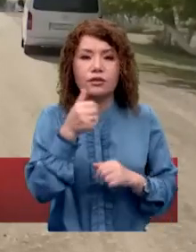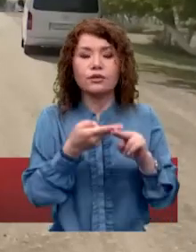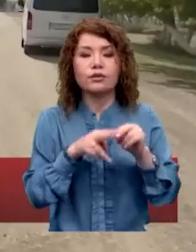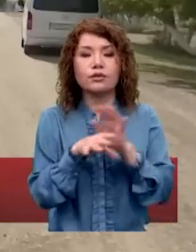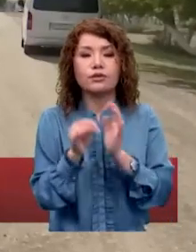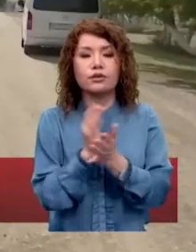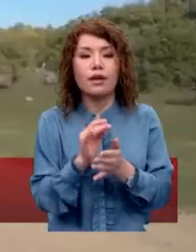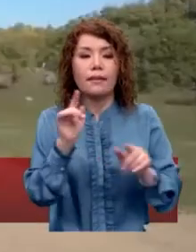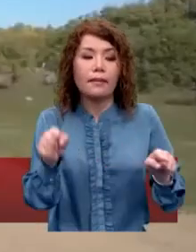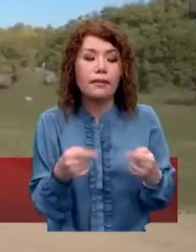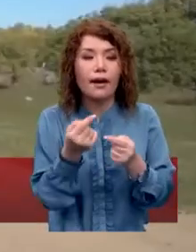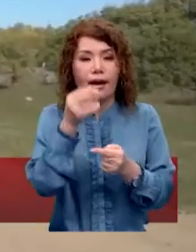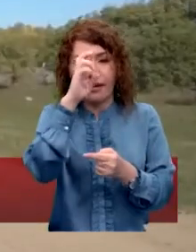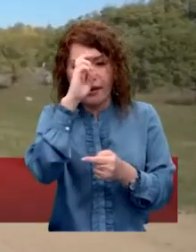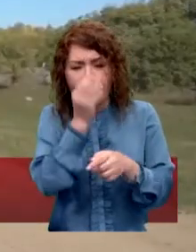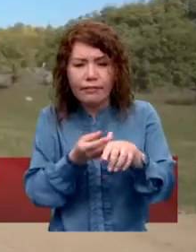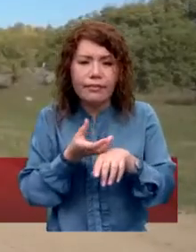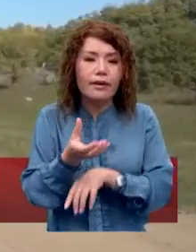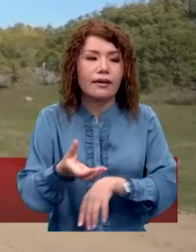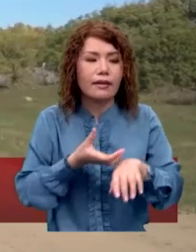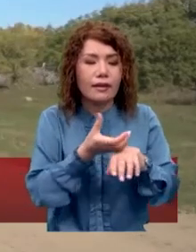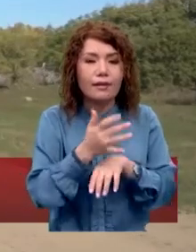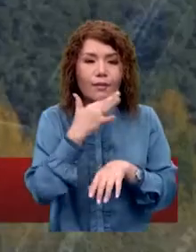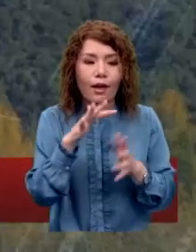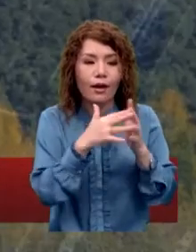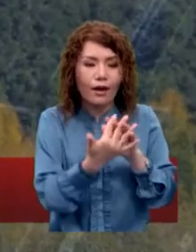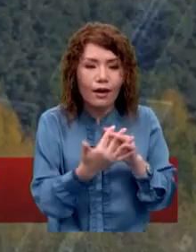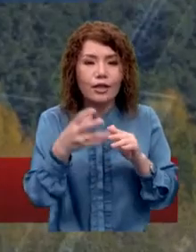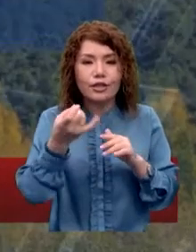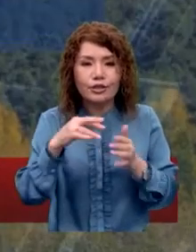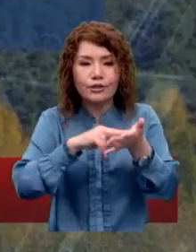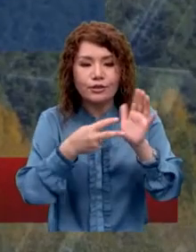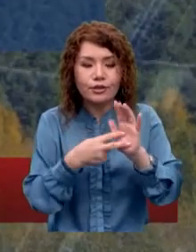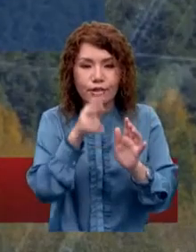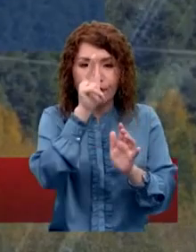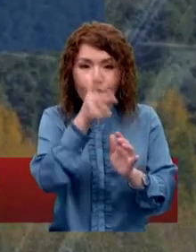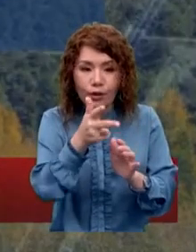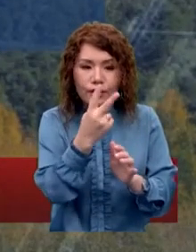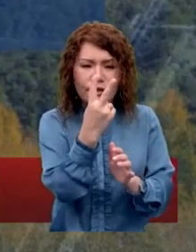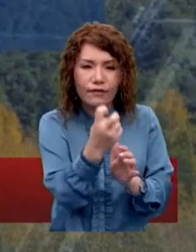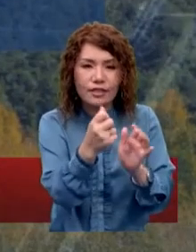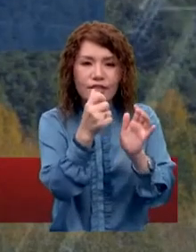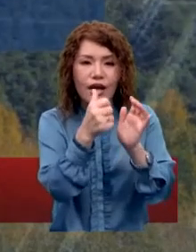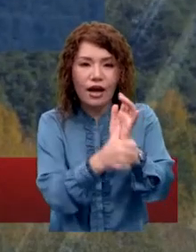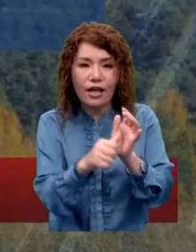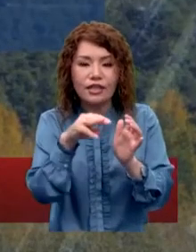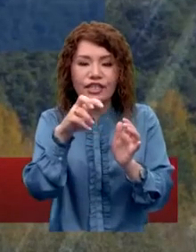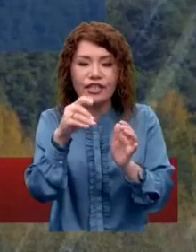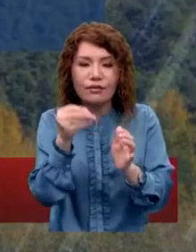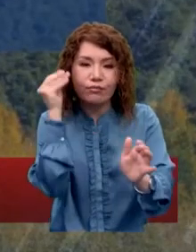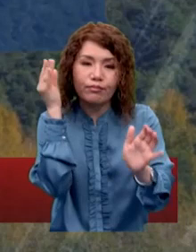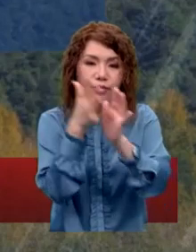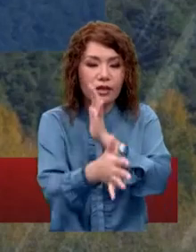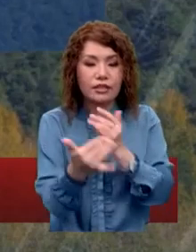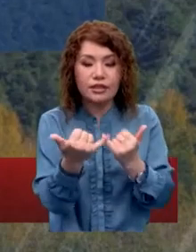көркейтуге қазынадан қыруар қаржы бөлінеді. Ауыл ел бесігі жобасы үшін соңғы 3 жылда 206 миллиард теңге жұмсалған.